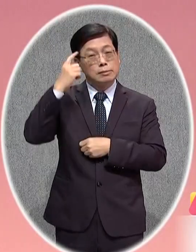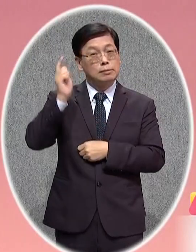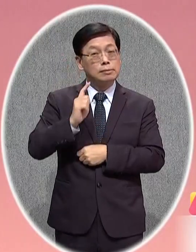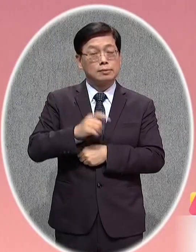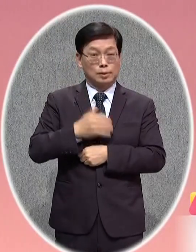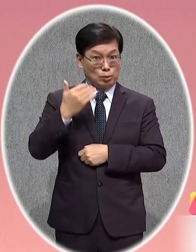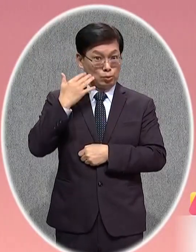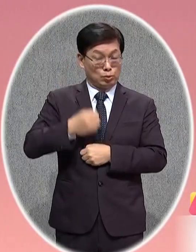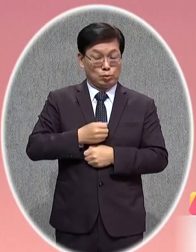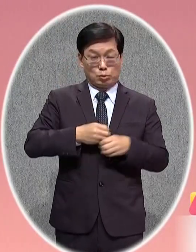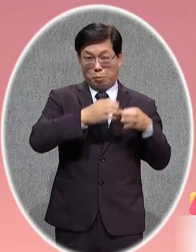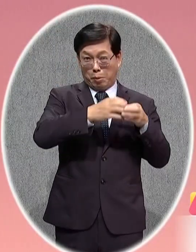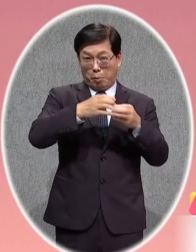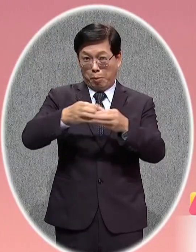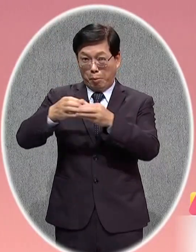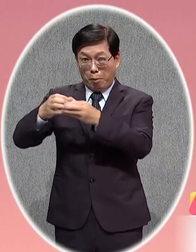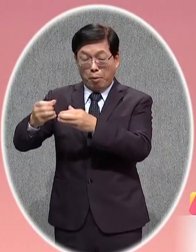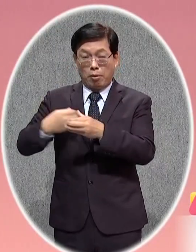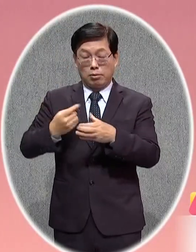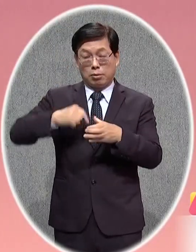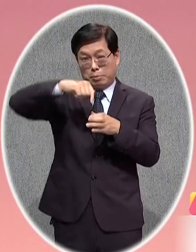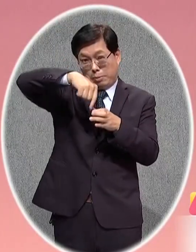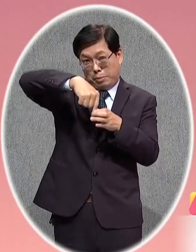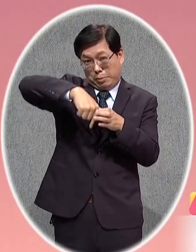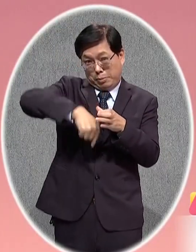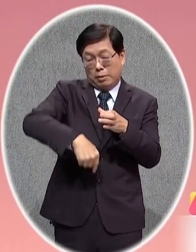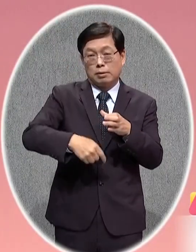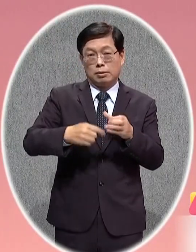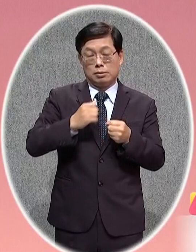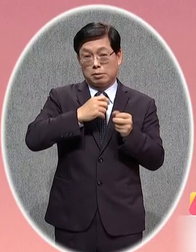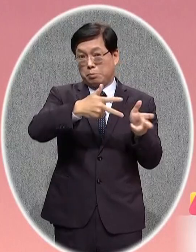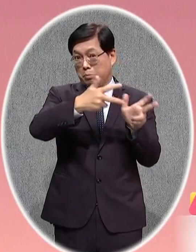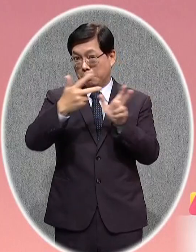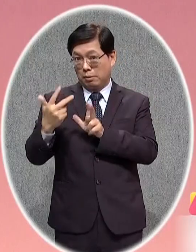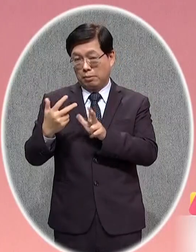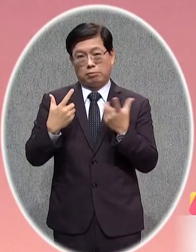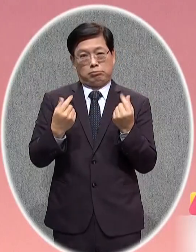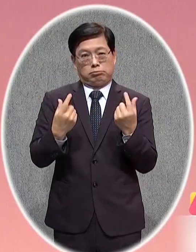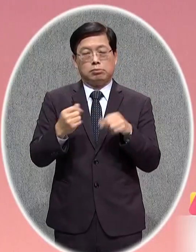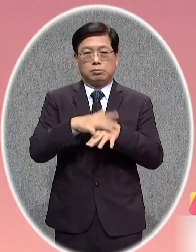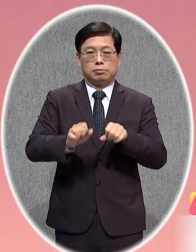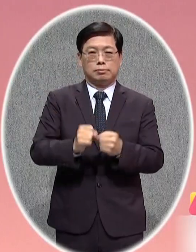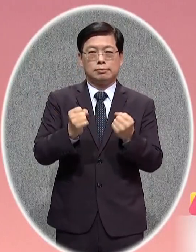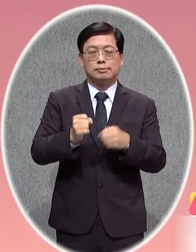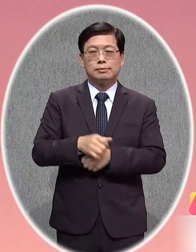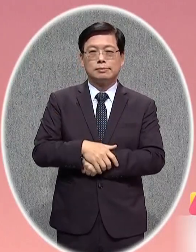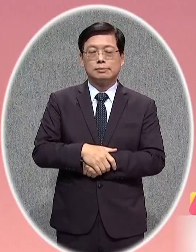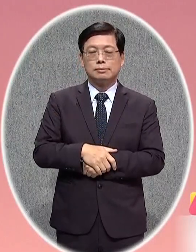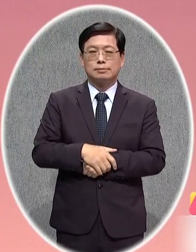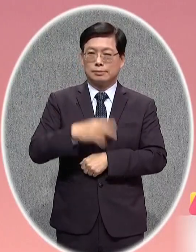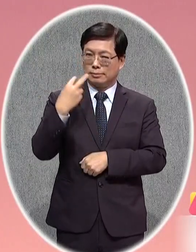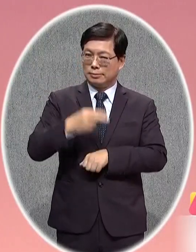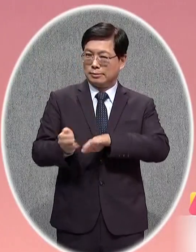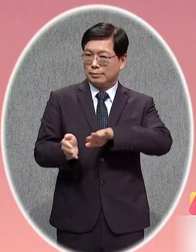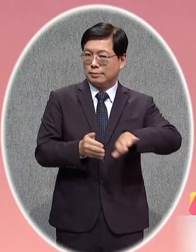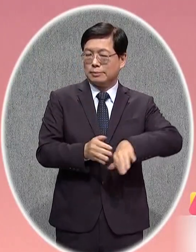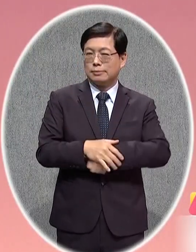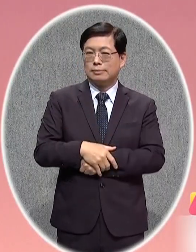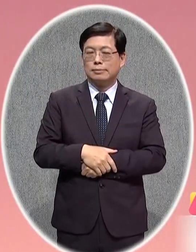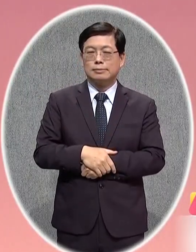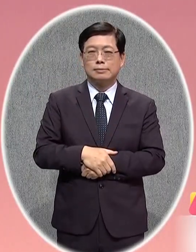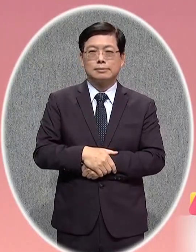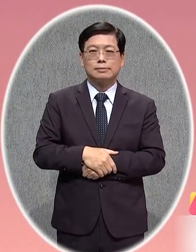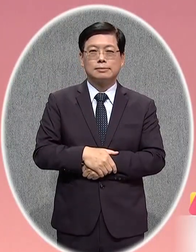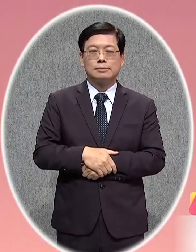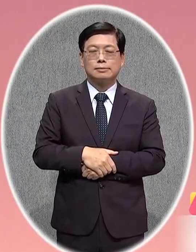说，当我们一根一根镂空的桥墩下去，栈桥下去的时候，也是一样的破坏。而另外，我们看到在这